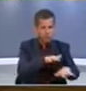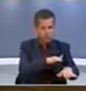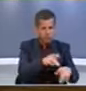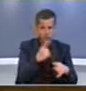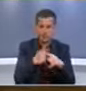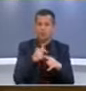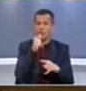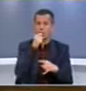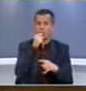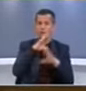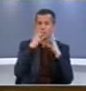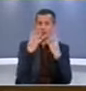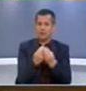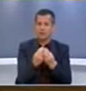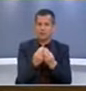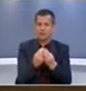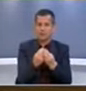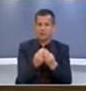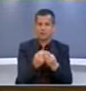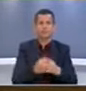ell dhe kap